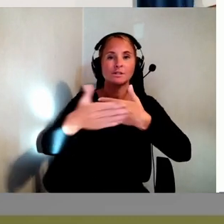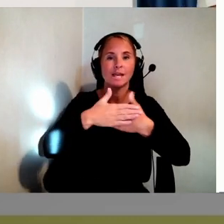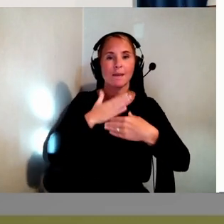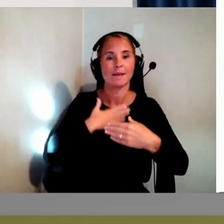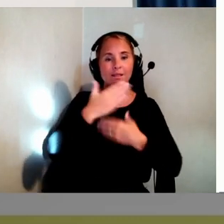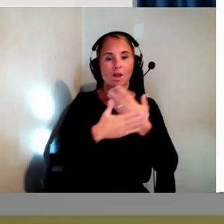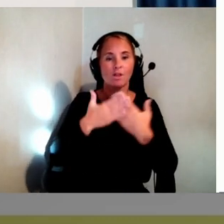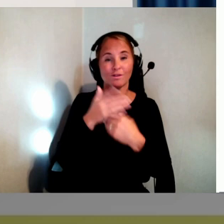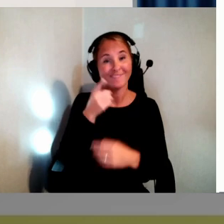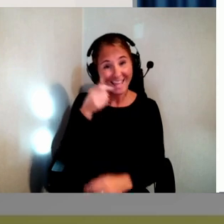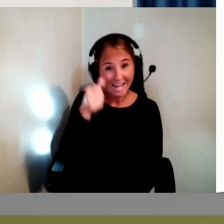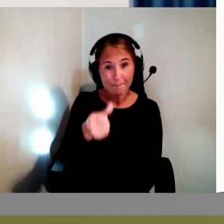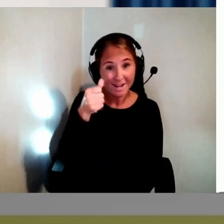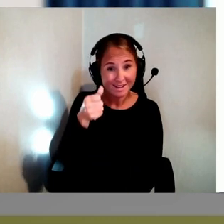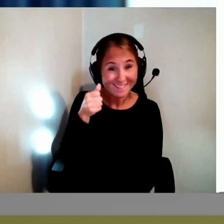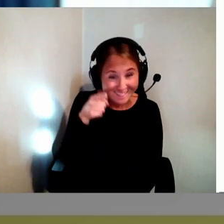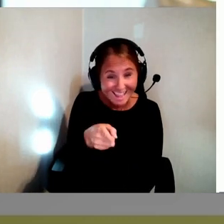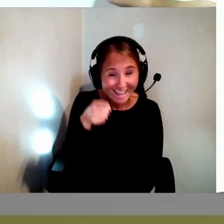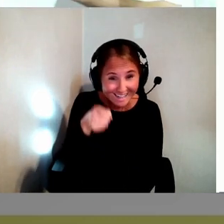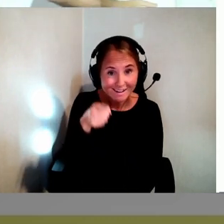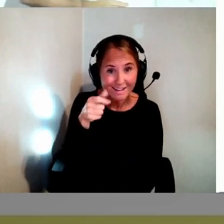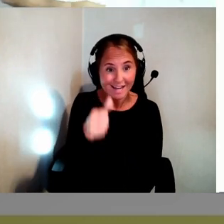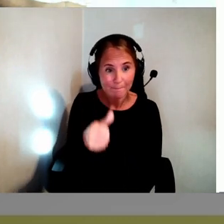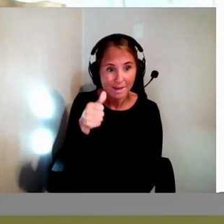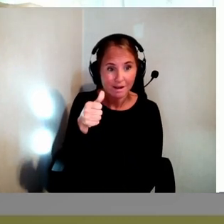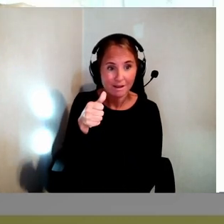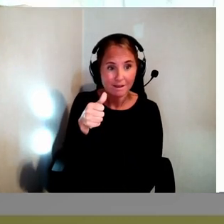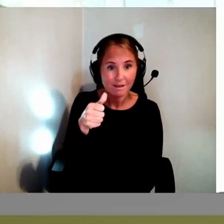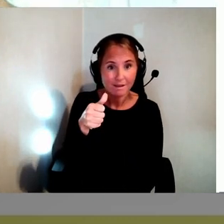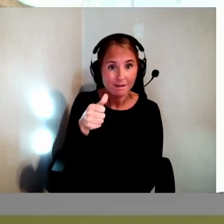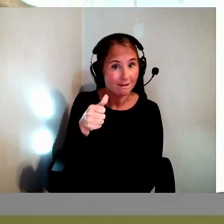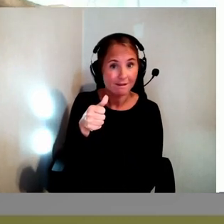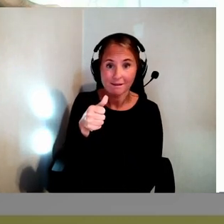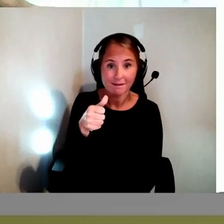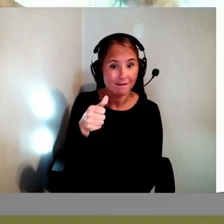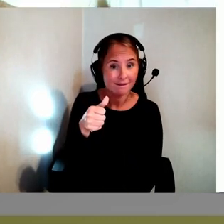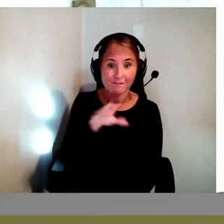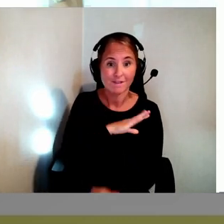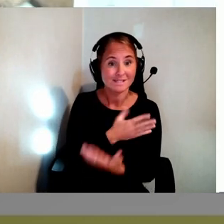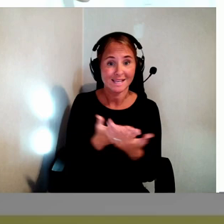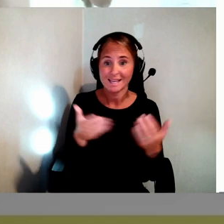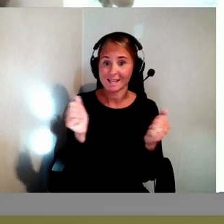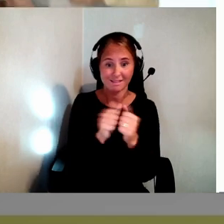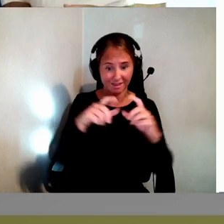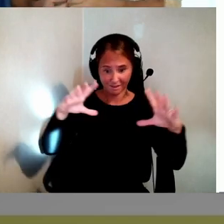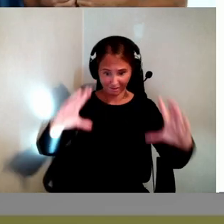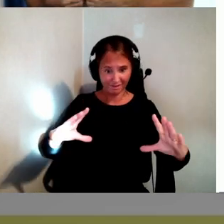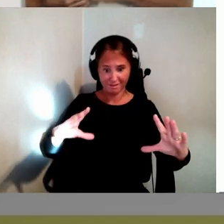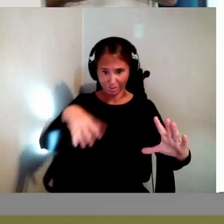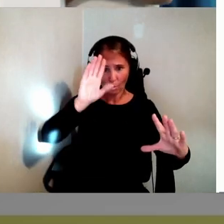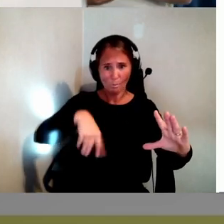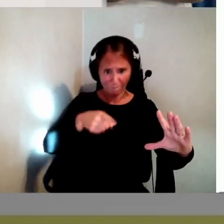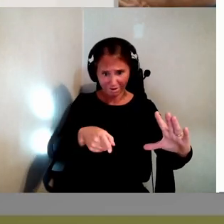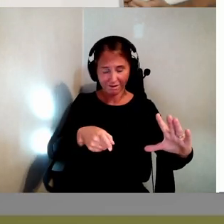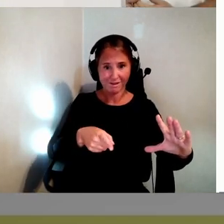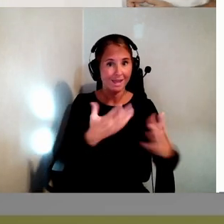knappen Alltså den knappen som inte har någonting alls på sig som är helt tom